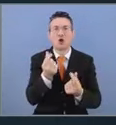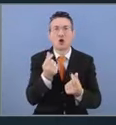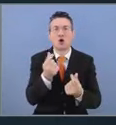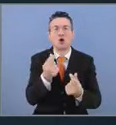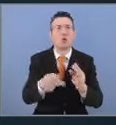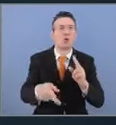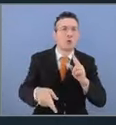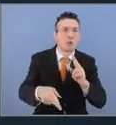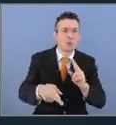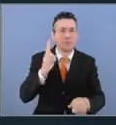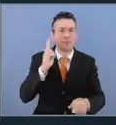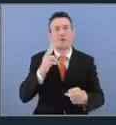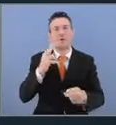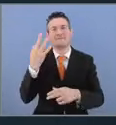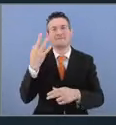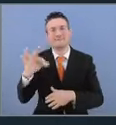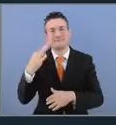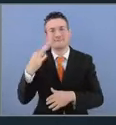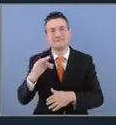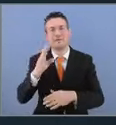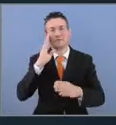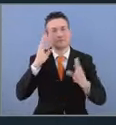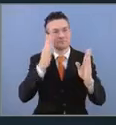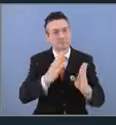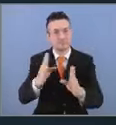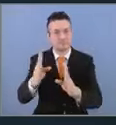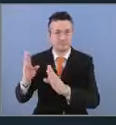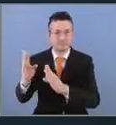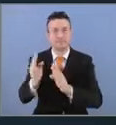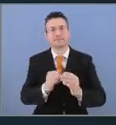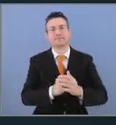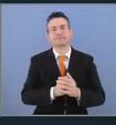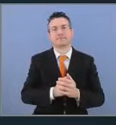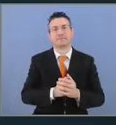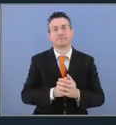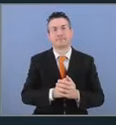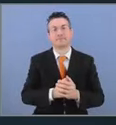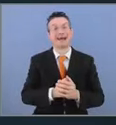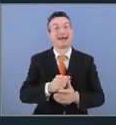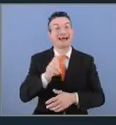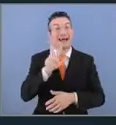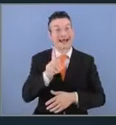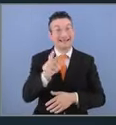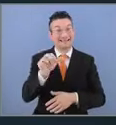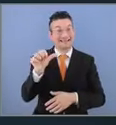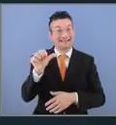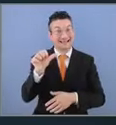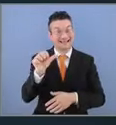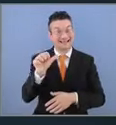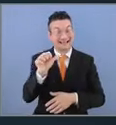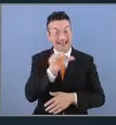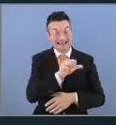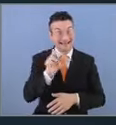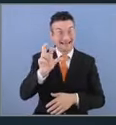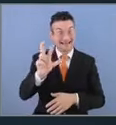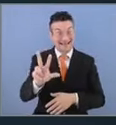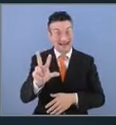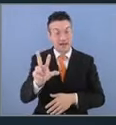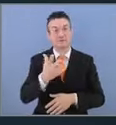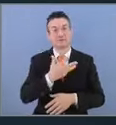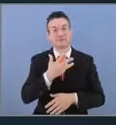degli stakeholder stessi. La nuova RIS3 guida e traccia alcuni dei binari sui quali viaggerà la